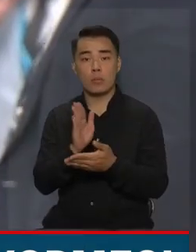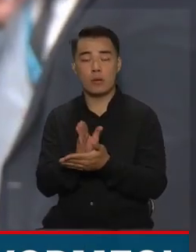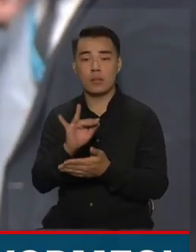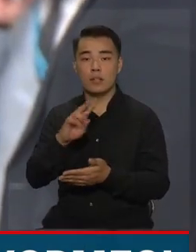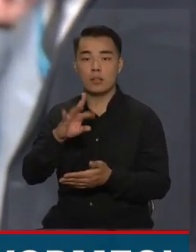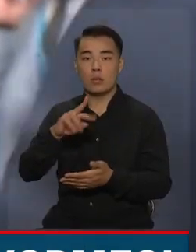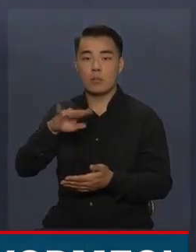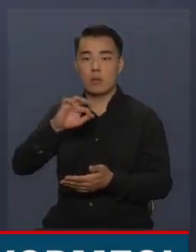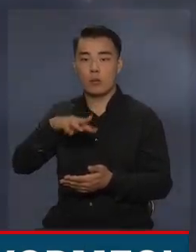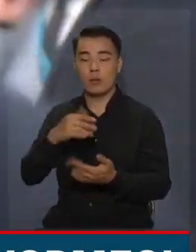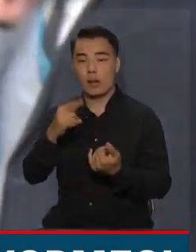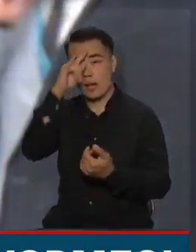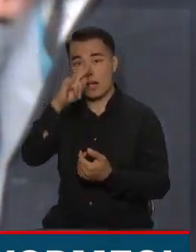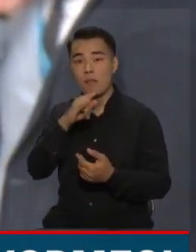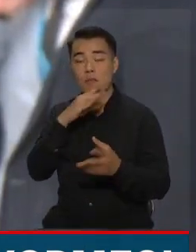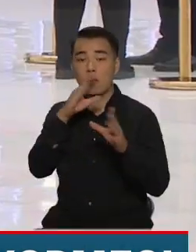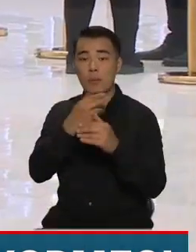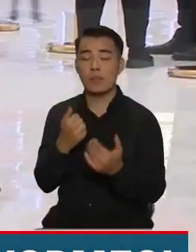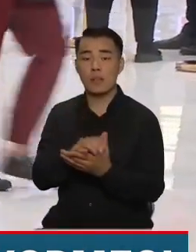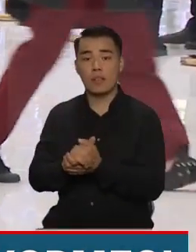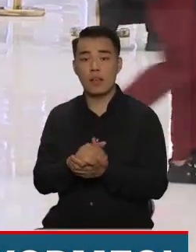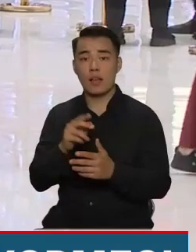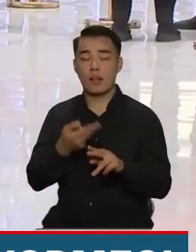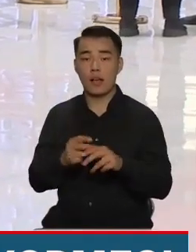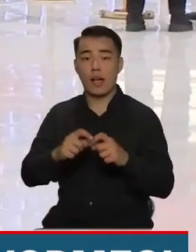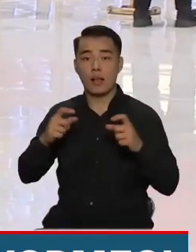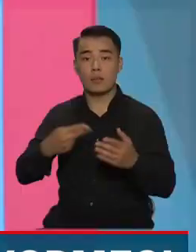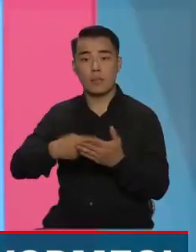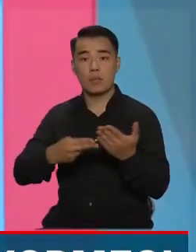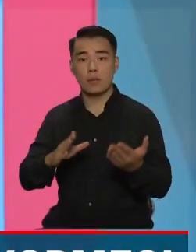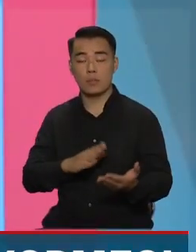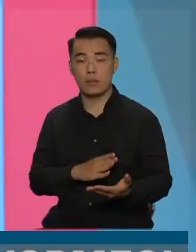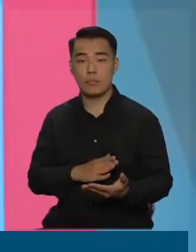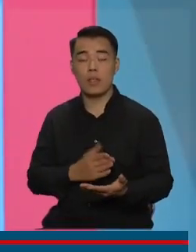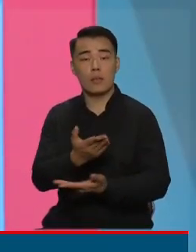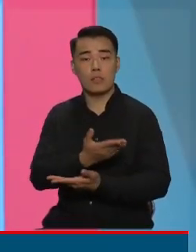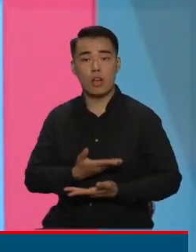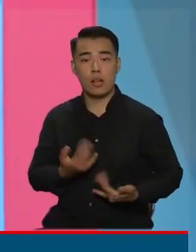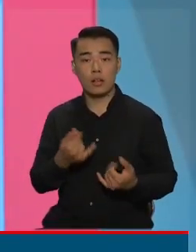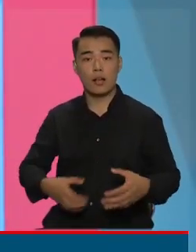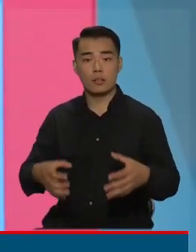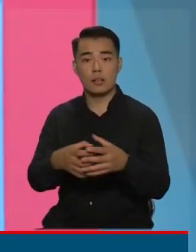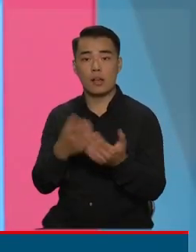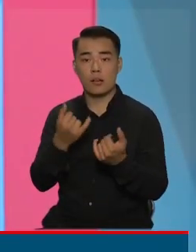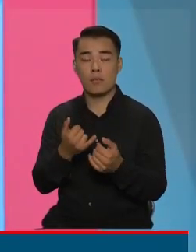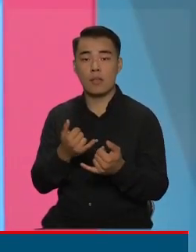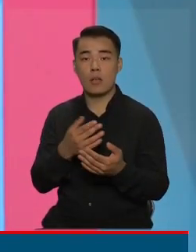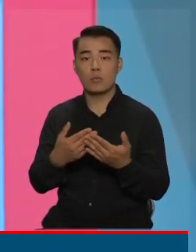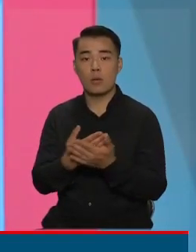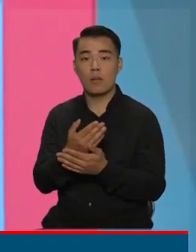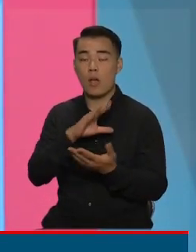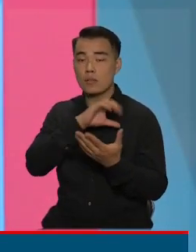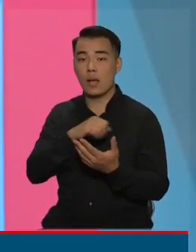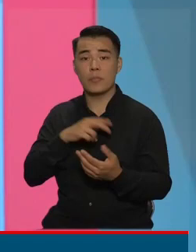Иннопром Қазақстан аясында тараптар ынтымақтастық жол картасына қол қойды. Біздің делегациялар сол Новгородке барып, олар бізге